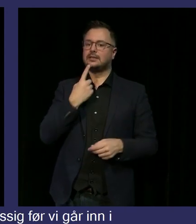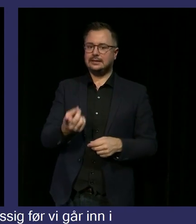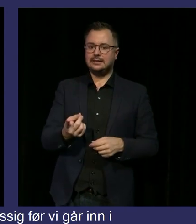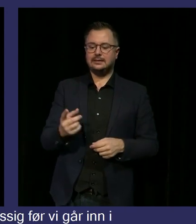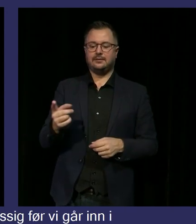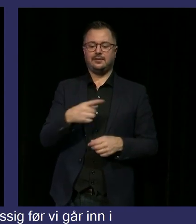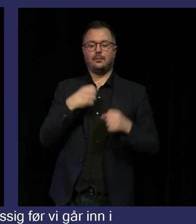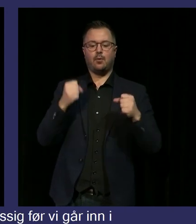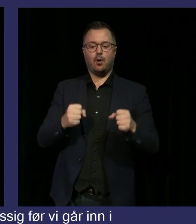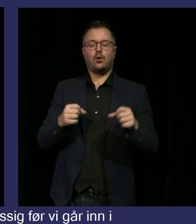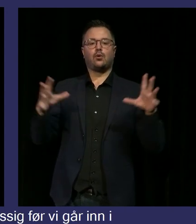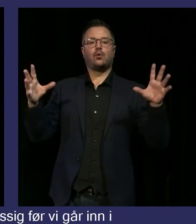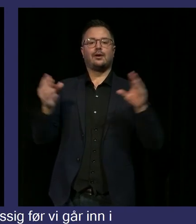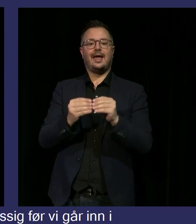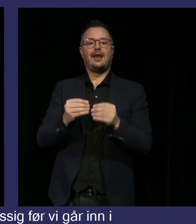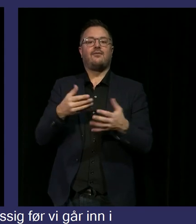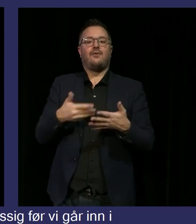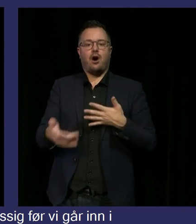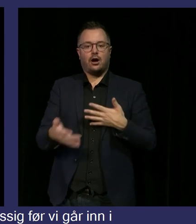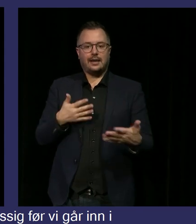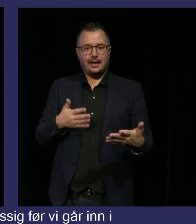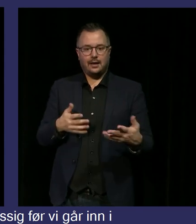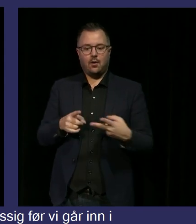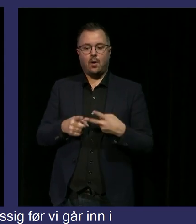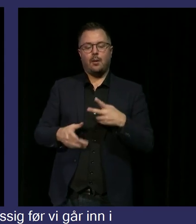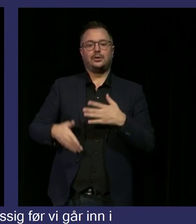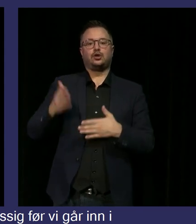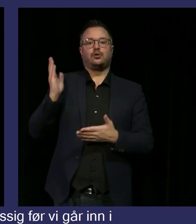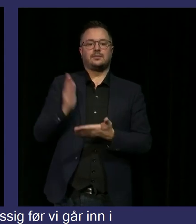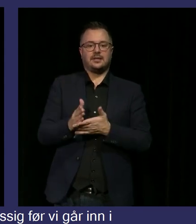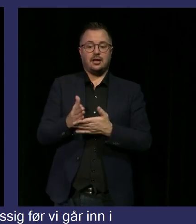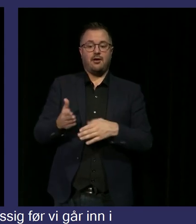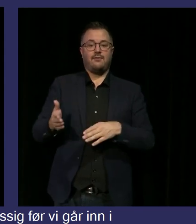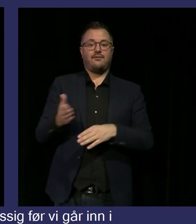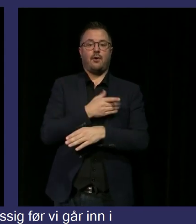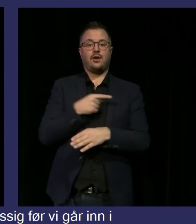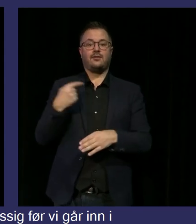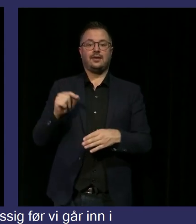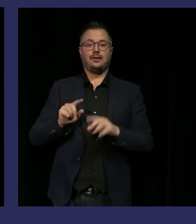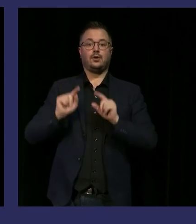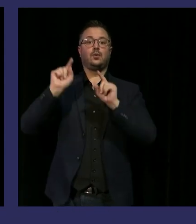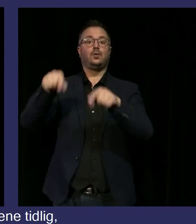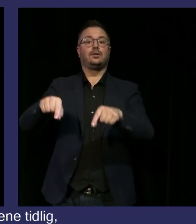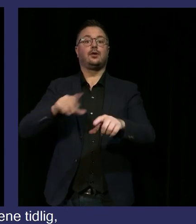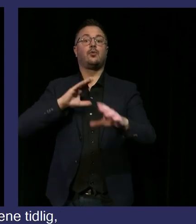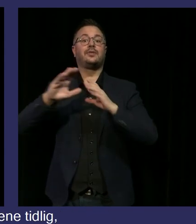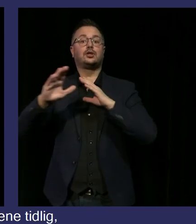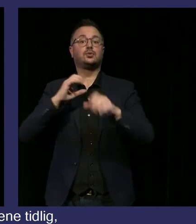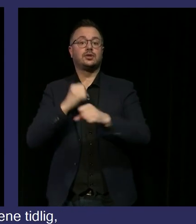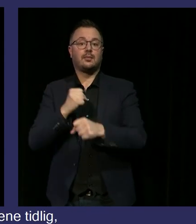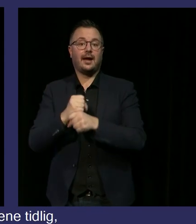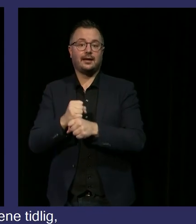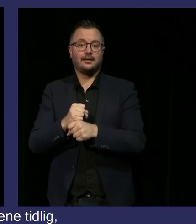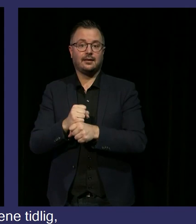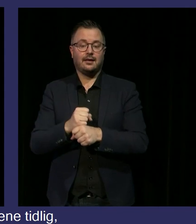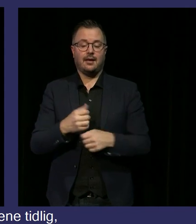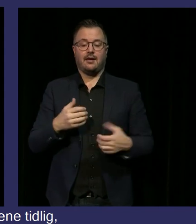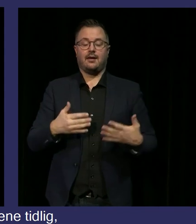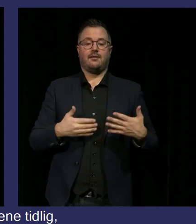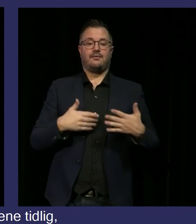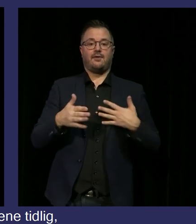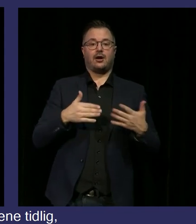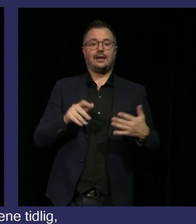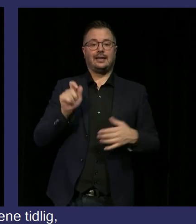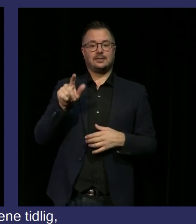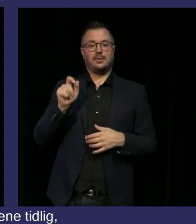må konkludere faglig og beslutningsmessig før vi går inn i kommunikasjonsarbeidet for tungt. Det viktig å ha med de innspillene tidlig,